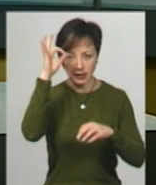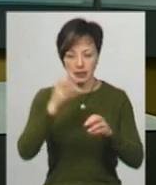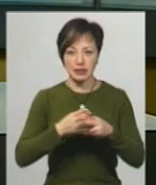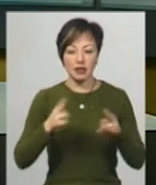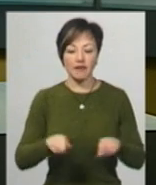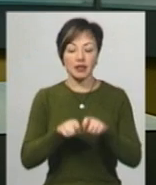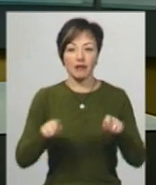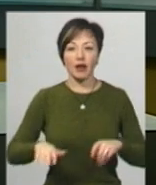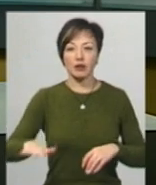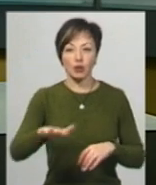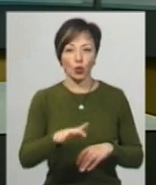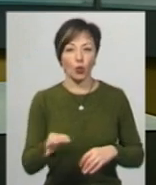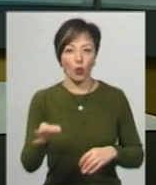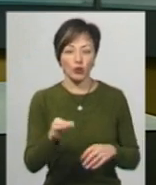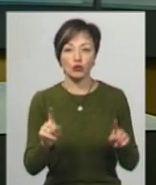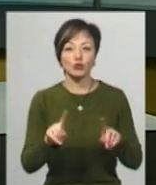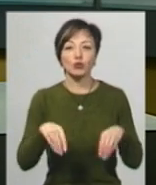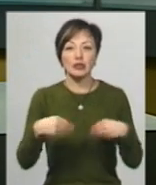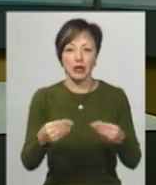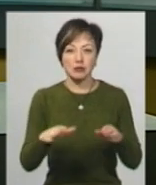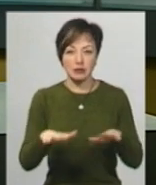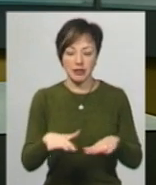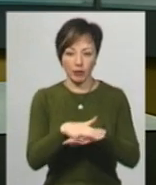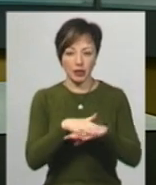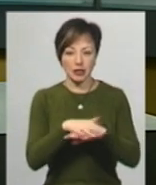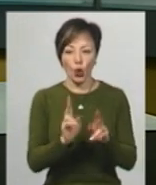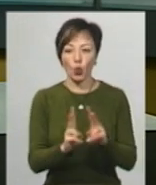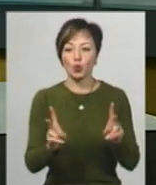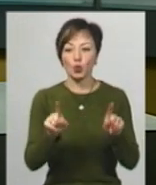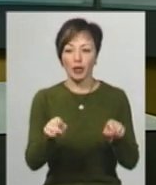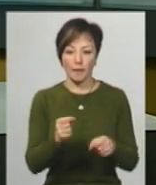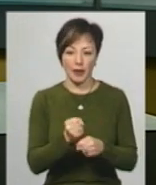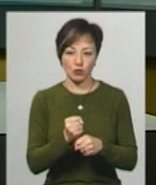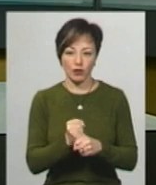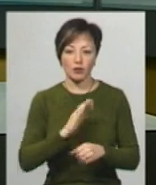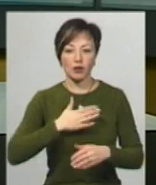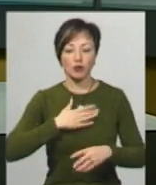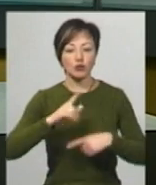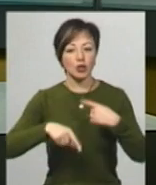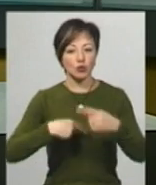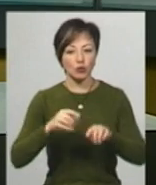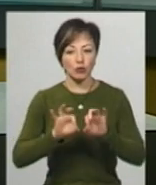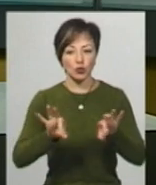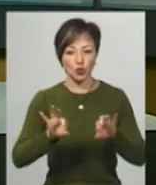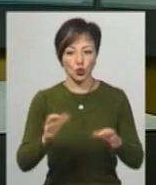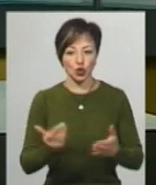відкривають на території Хмельниччини. Що вона дасть місцевому населенню та хто там працюватиме – у нашому наступному сюжеті.